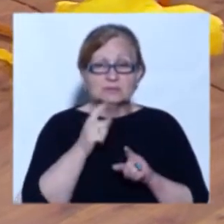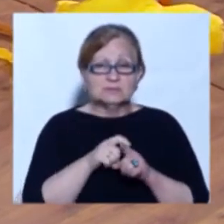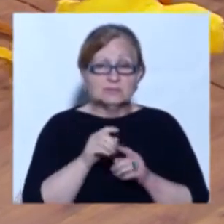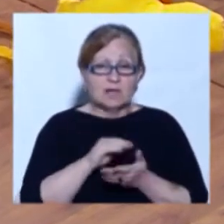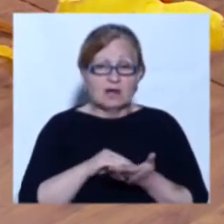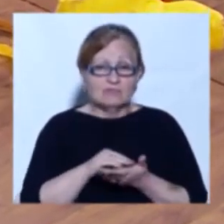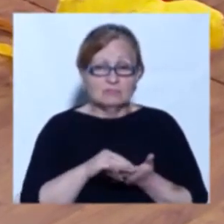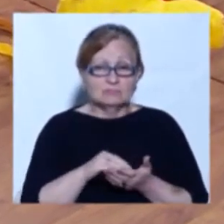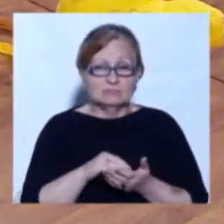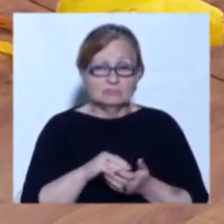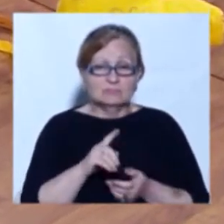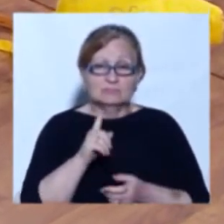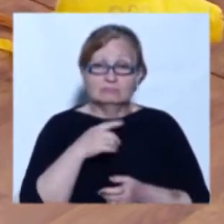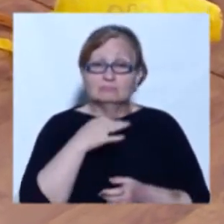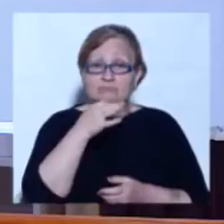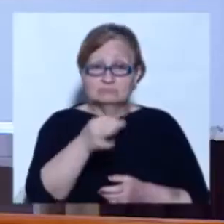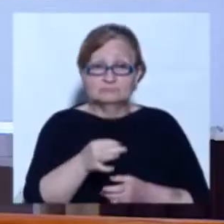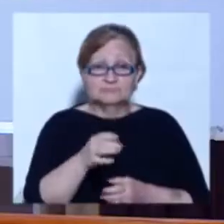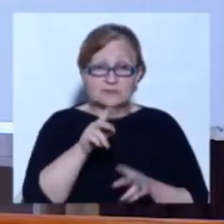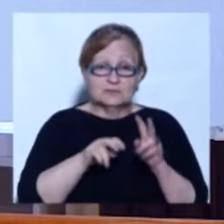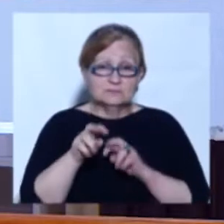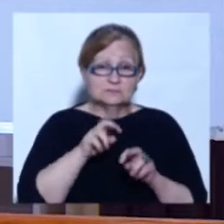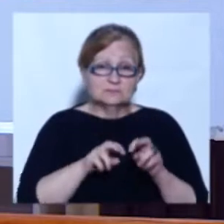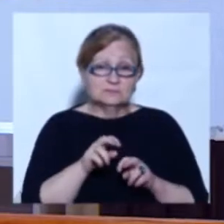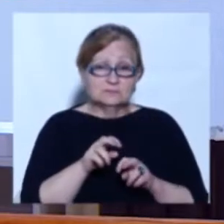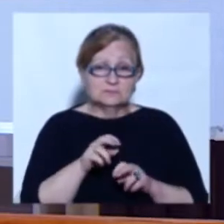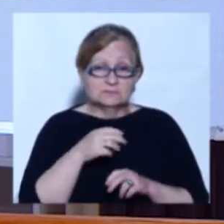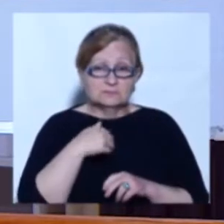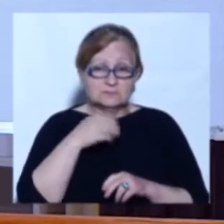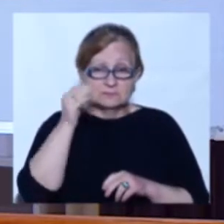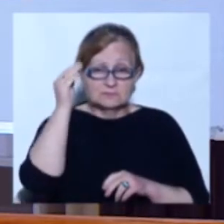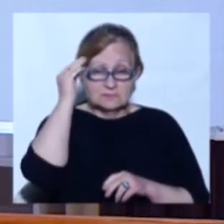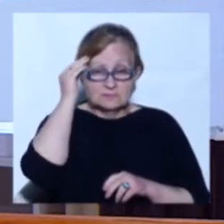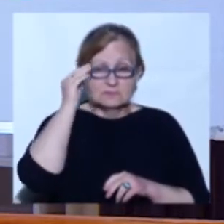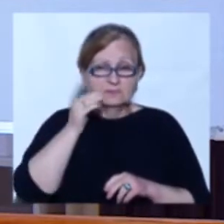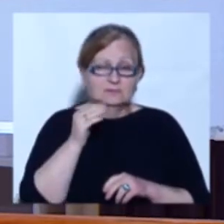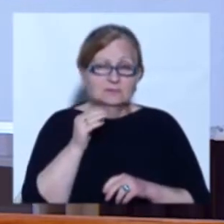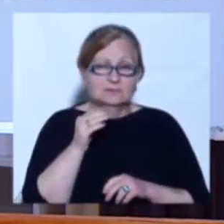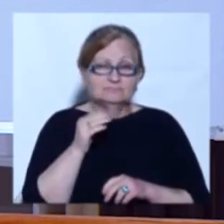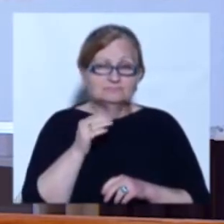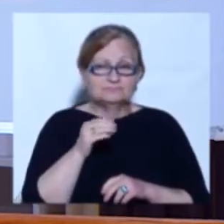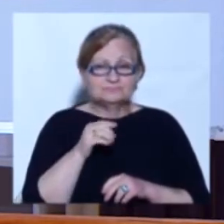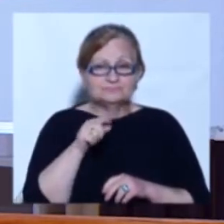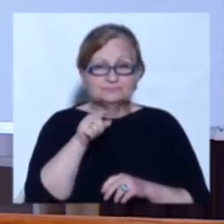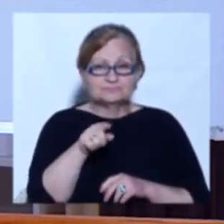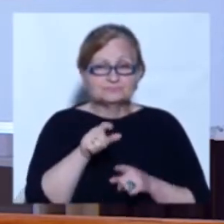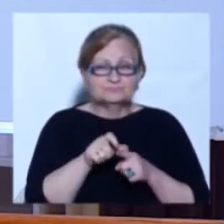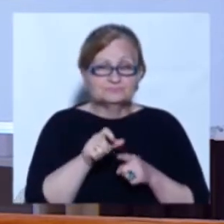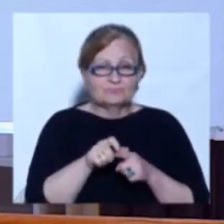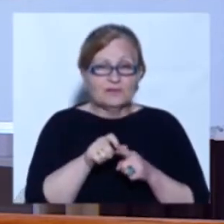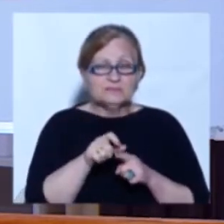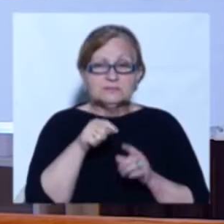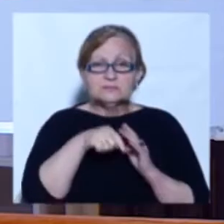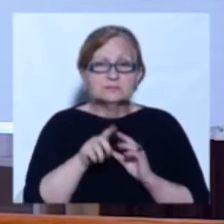და კიდევ იმასაც გეტყვი, სანამ მოძებნით და იმედი მაქვს, რომ შენ უკვე ეძებ სიტყვას, რომ ეს